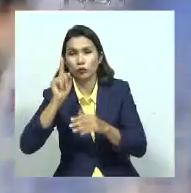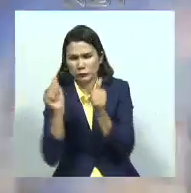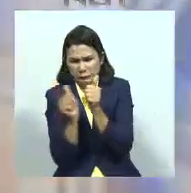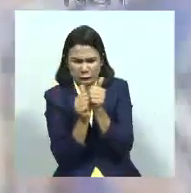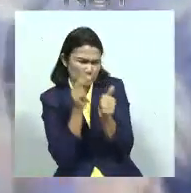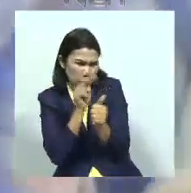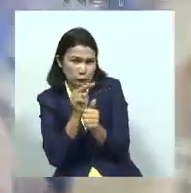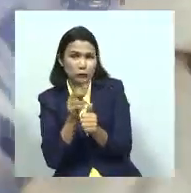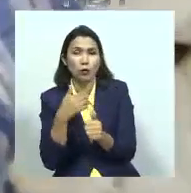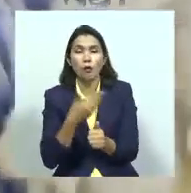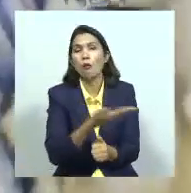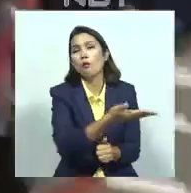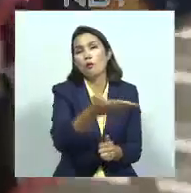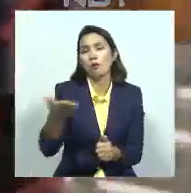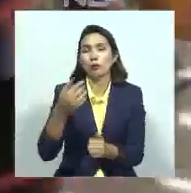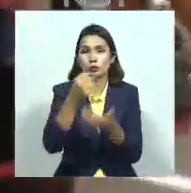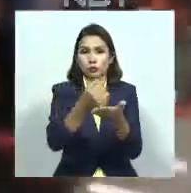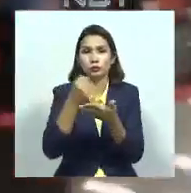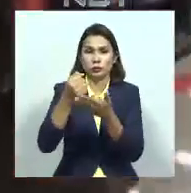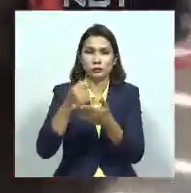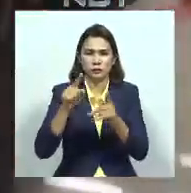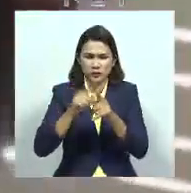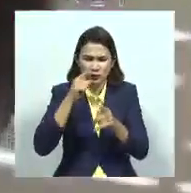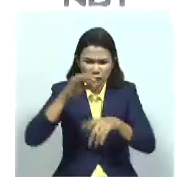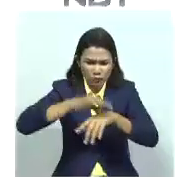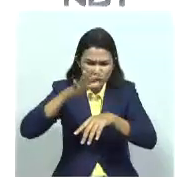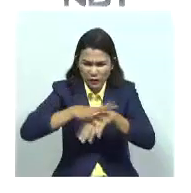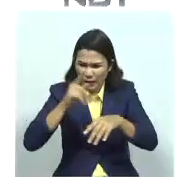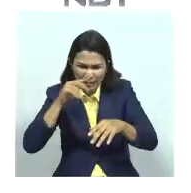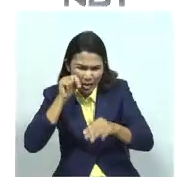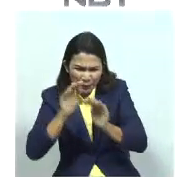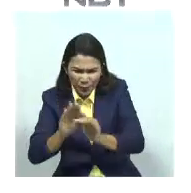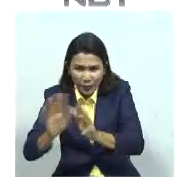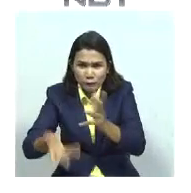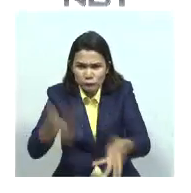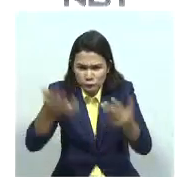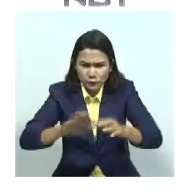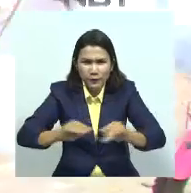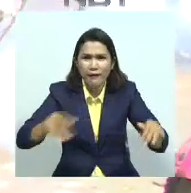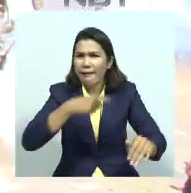อความร่วมมือทุกภาคส่วนให้ช่วยกันทำลายแหล่งเพาะพันยุงลายอย่างต่อเนื่องด้วยค่ะ